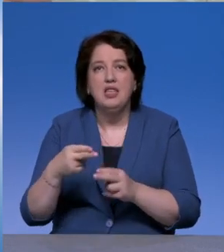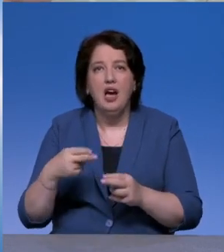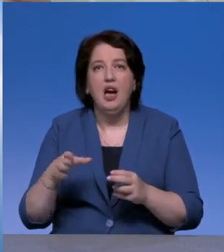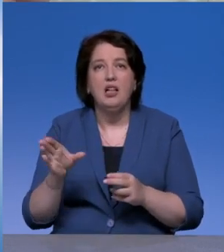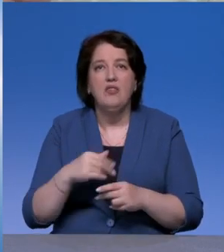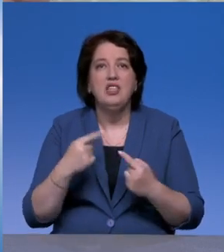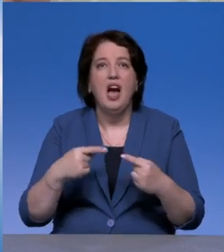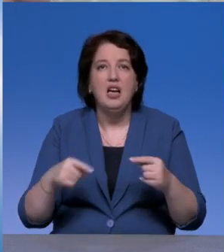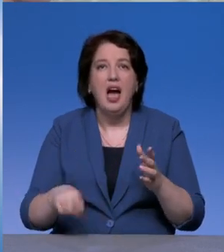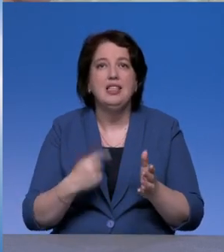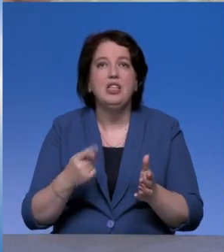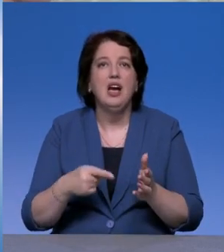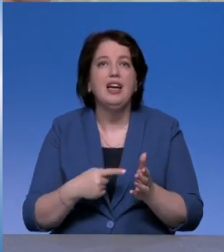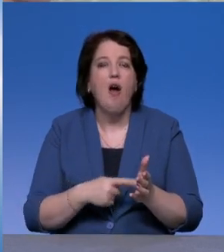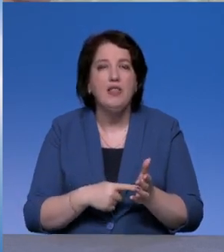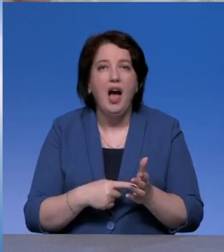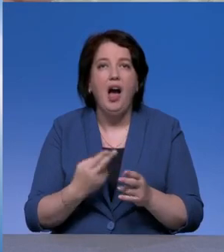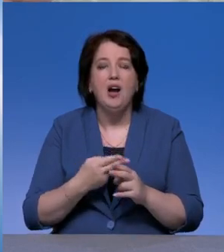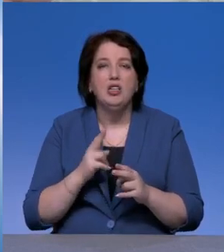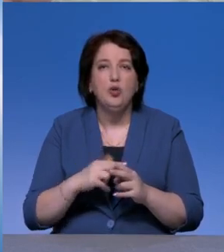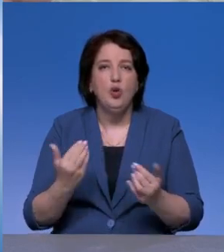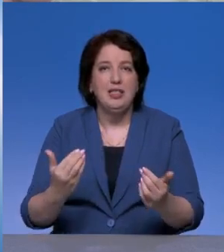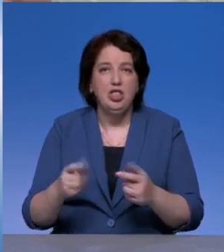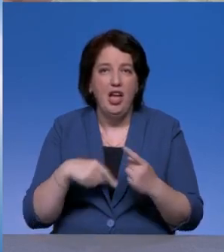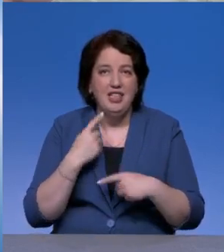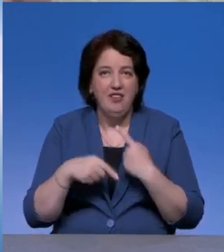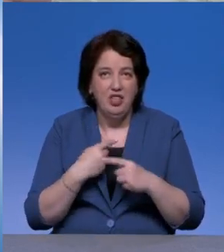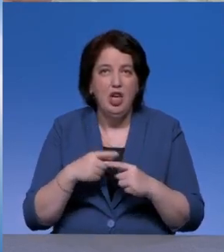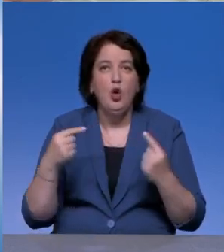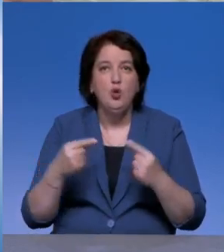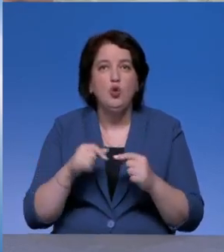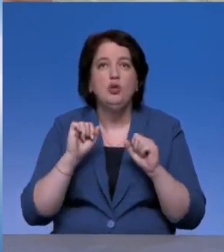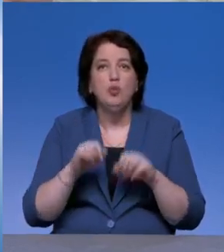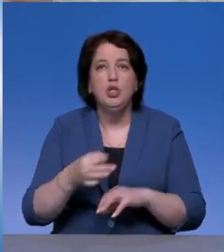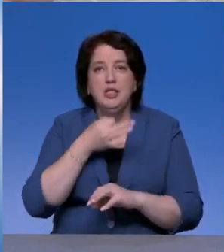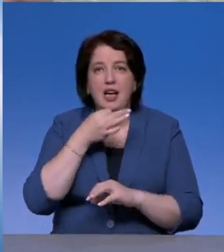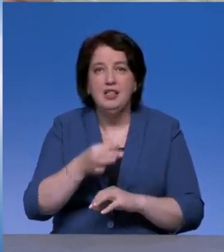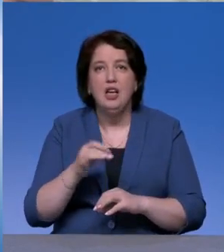Так. И я могу точно сказать, что с